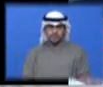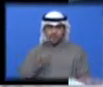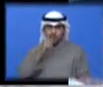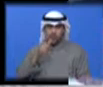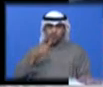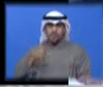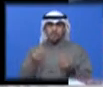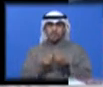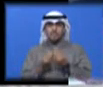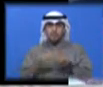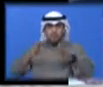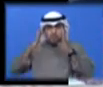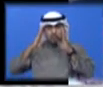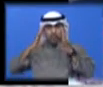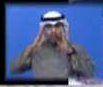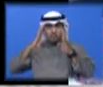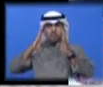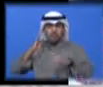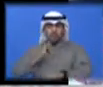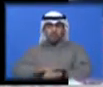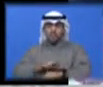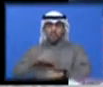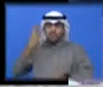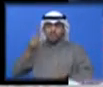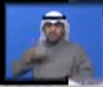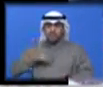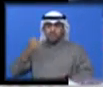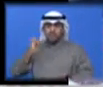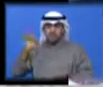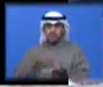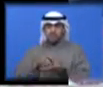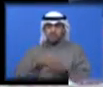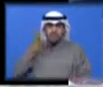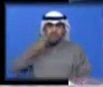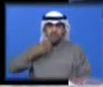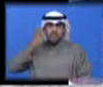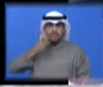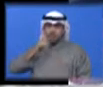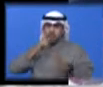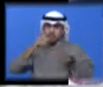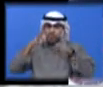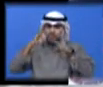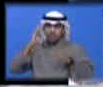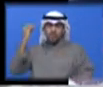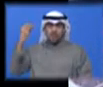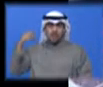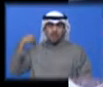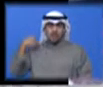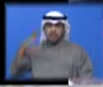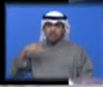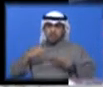في الإمارات لكل ما قدموه لنا خلال مسيرتهم الحافلة. قد يتساءل